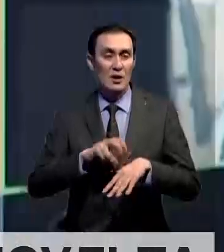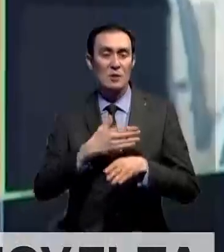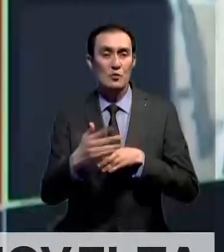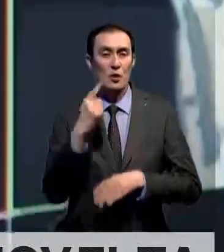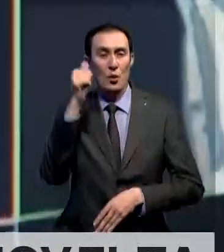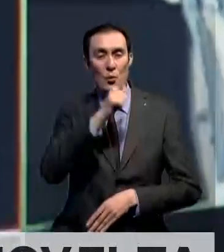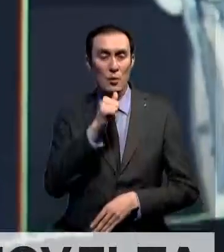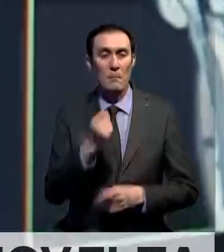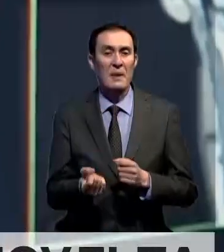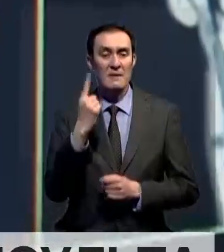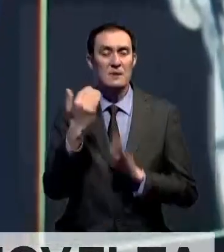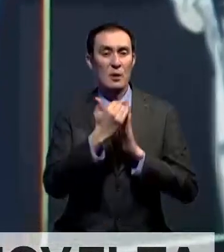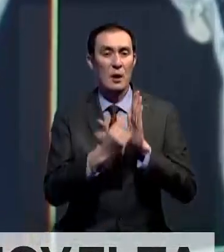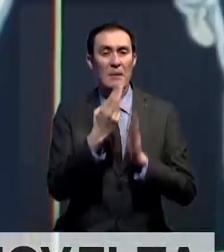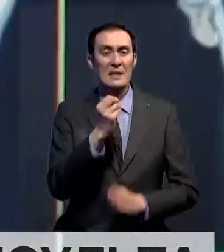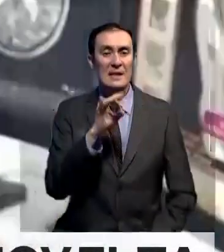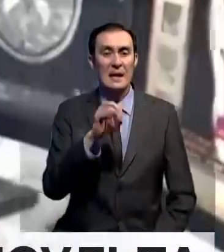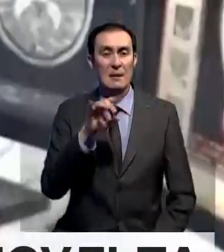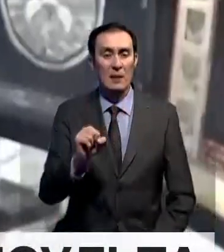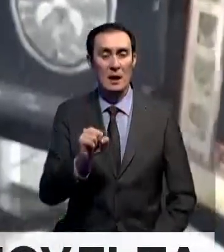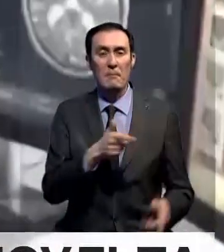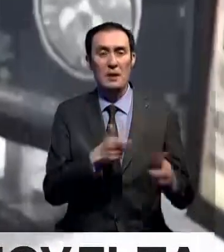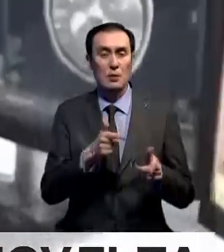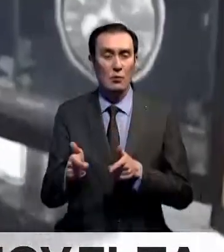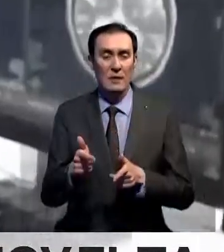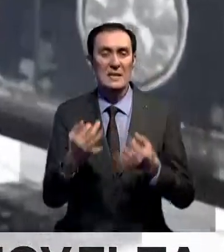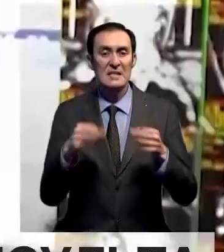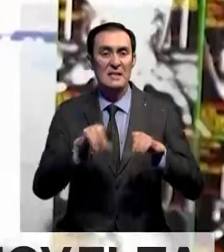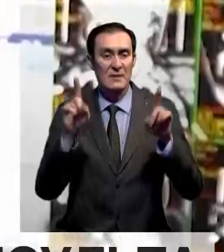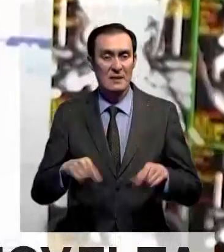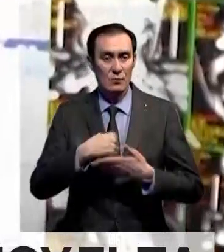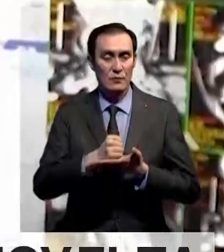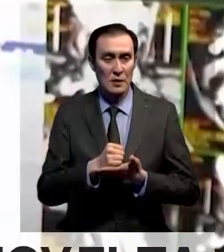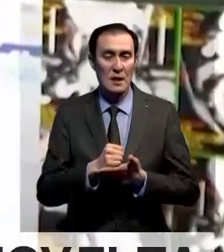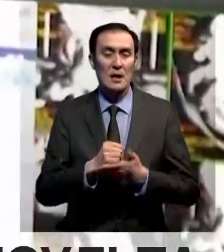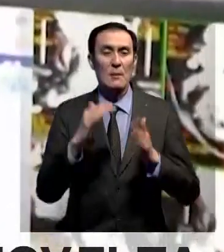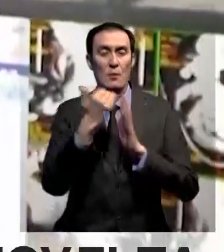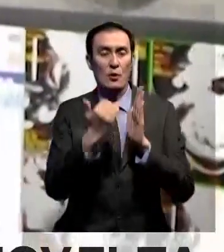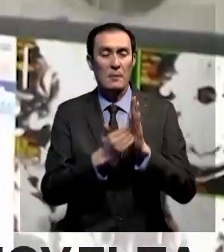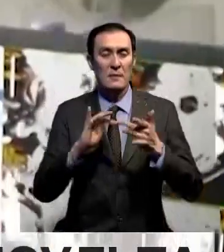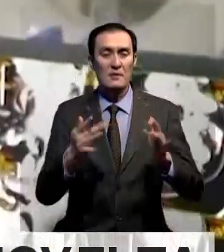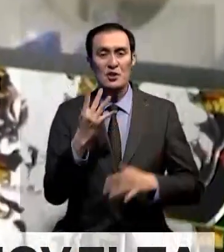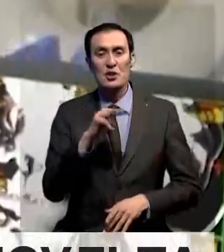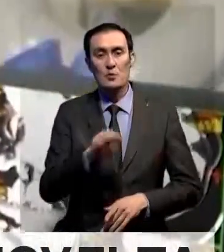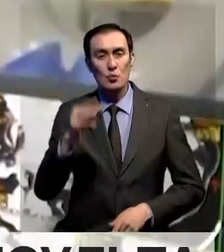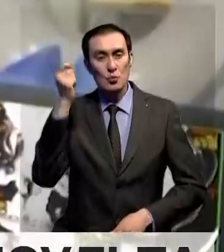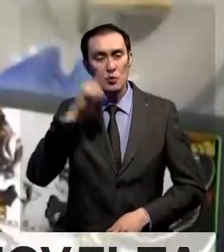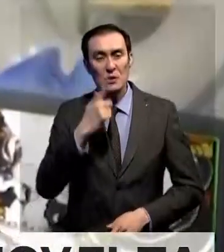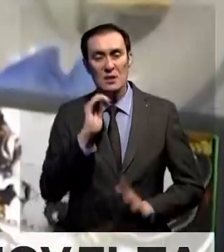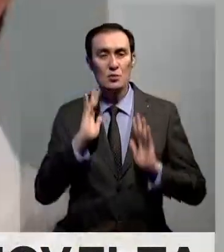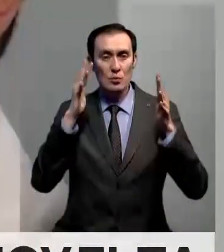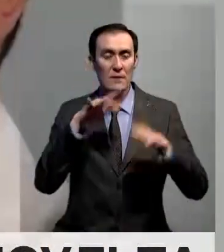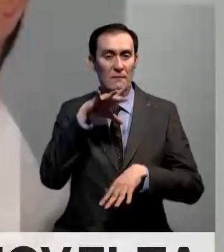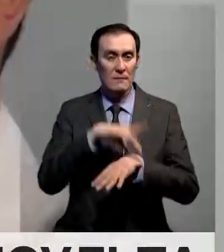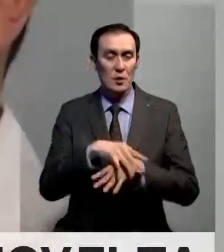Спустя год появилась Церебро. В Казахстане разработка сертифицирована. Искусственный интеллект за 4 минуты распознает инсульт и